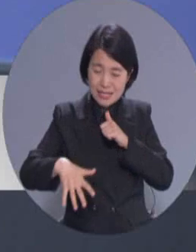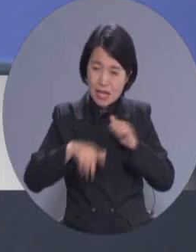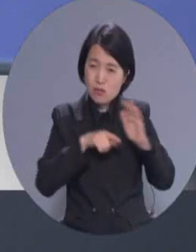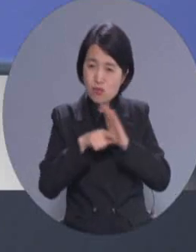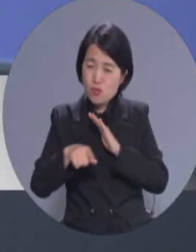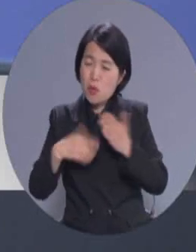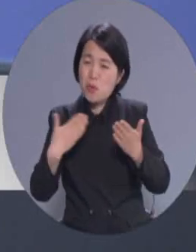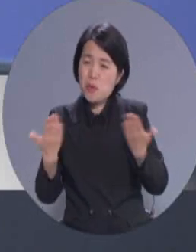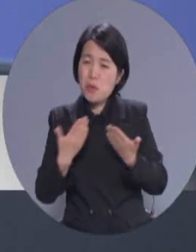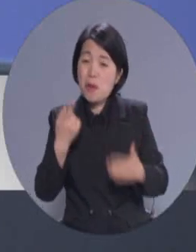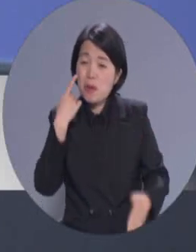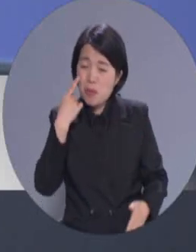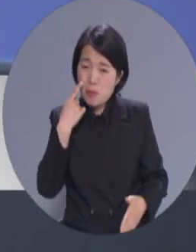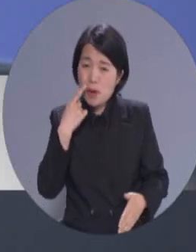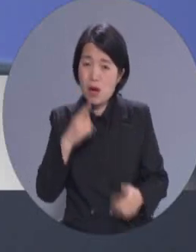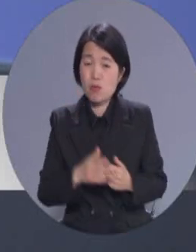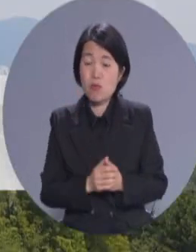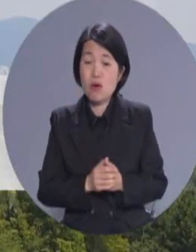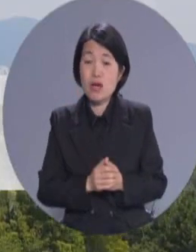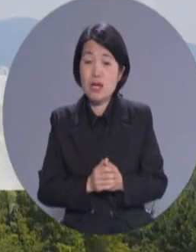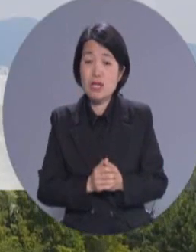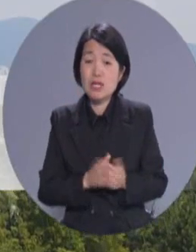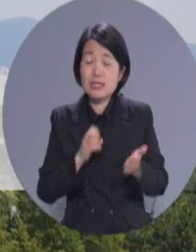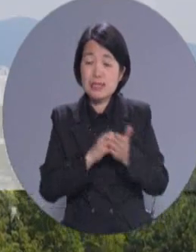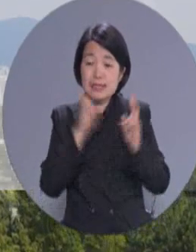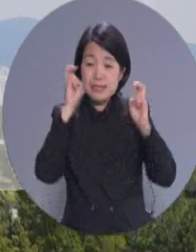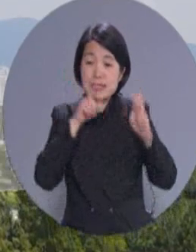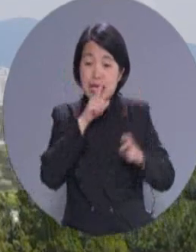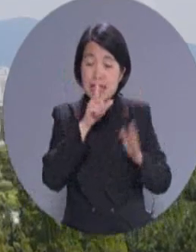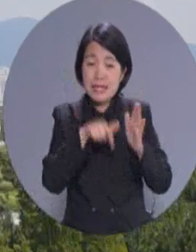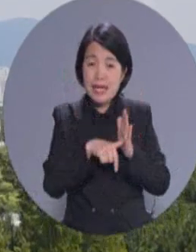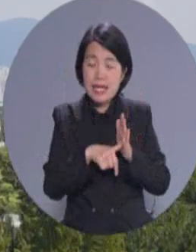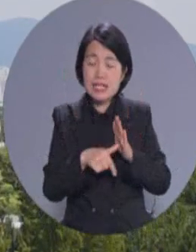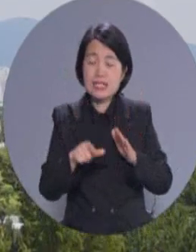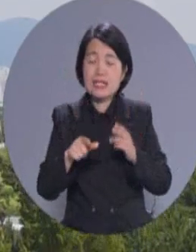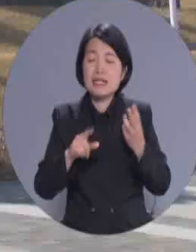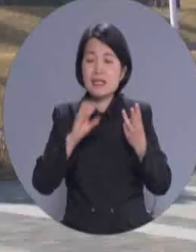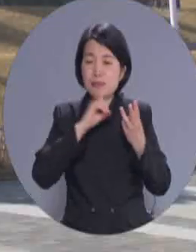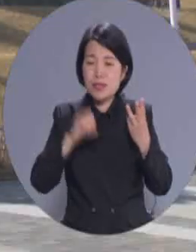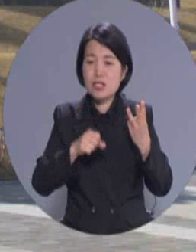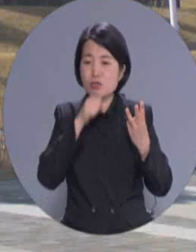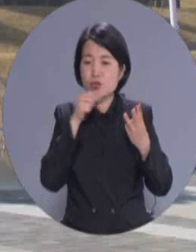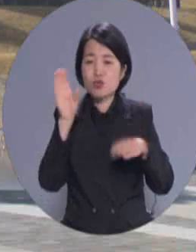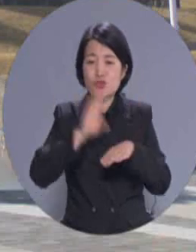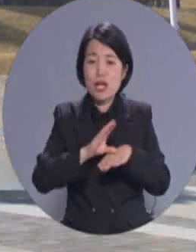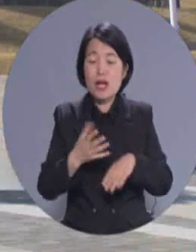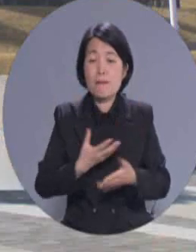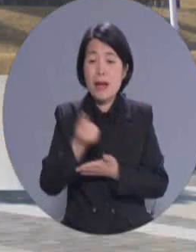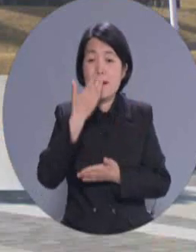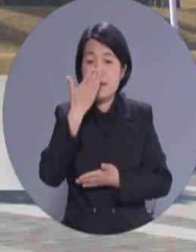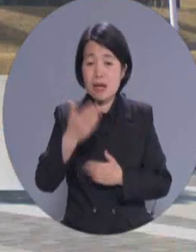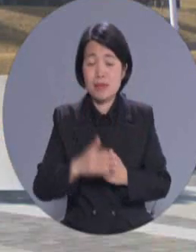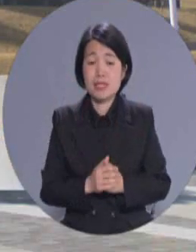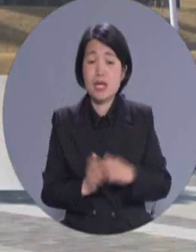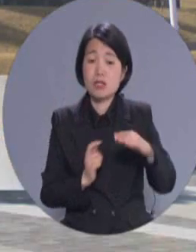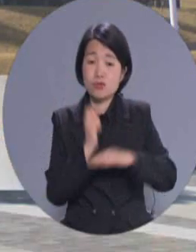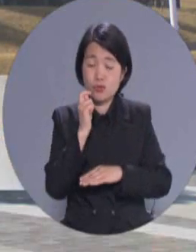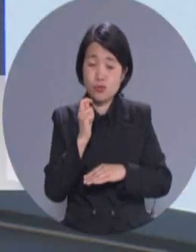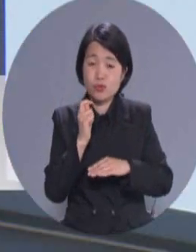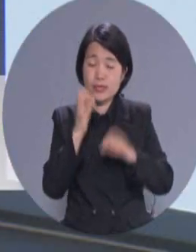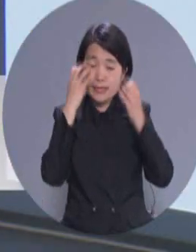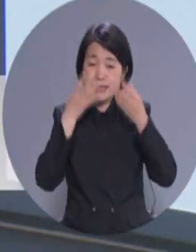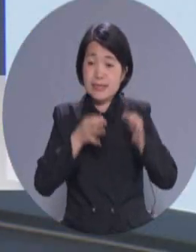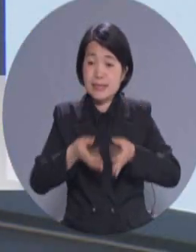평가에 따라 채용 지원 시 최대 3% 가점을 받을 수 있습니다 고흥군이 취창업 원데이 클래스